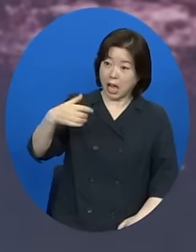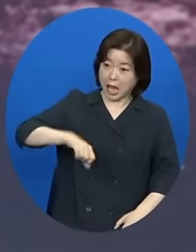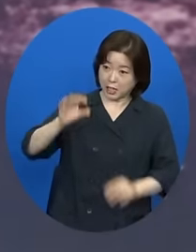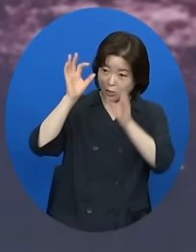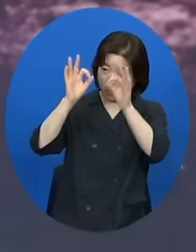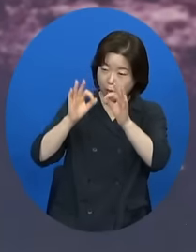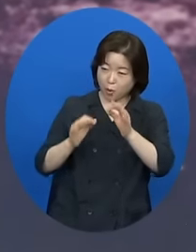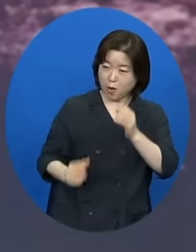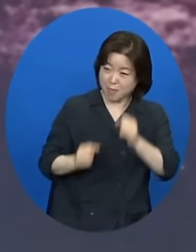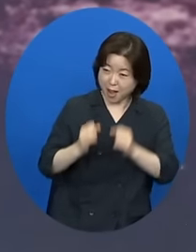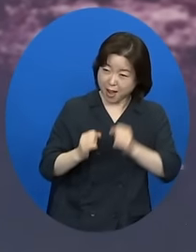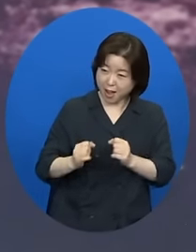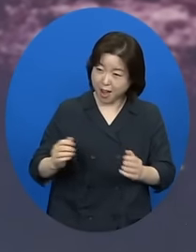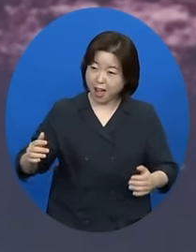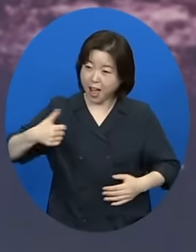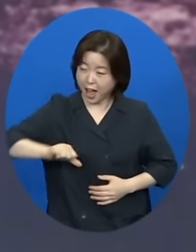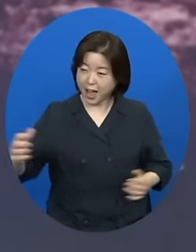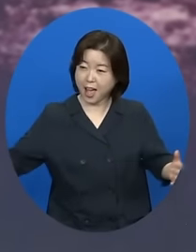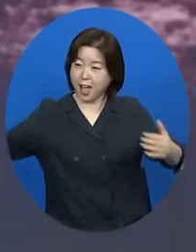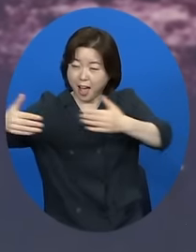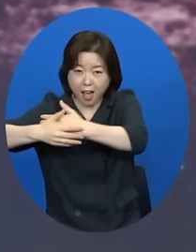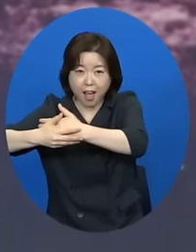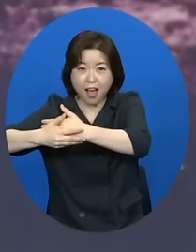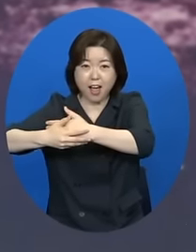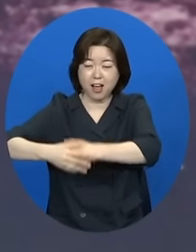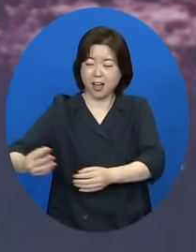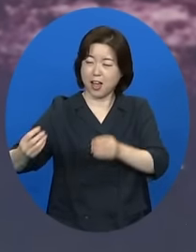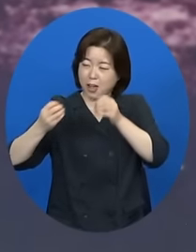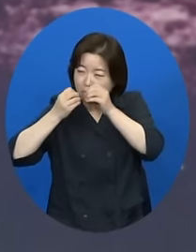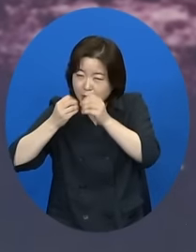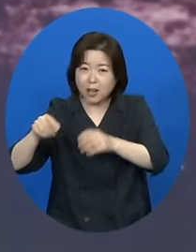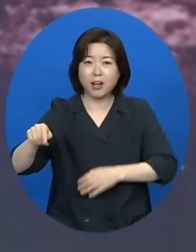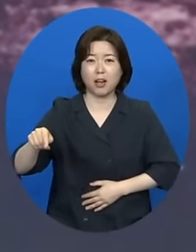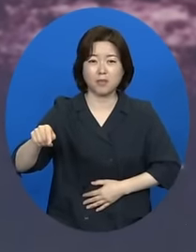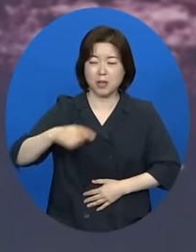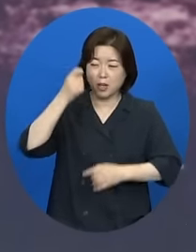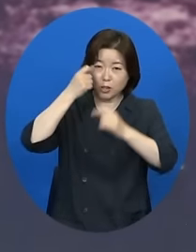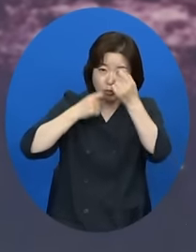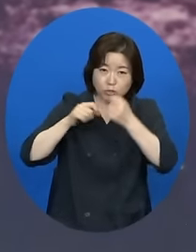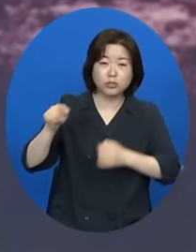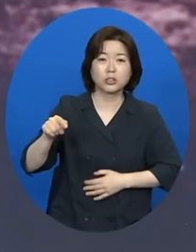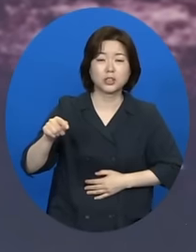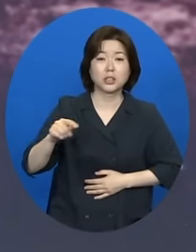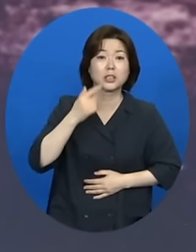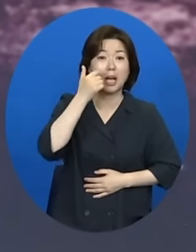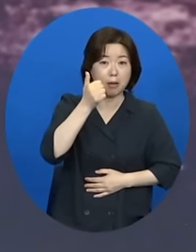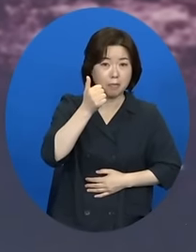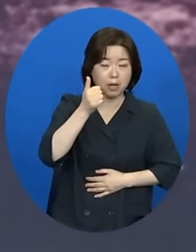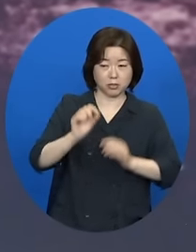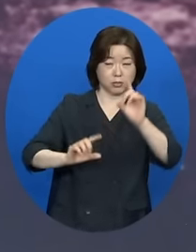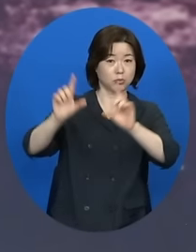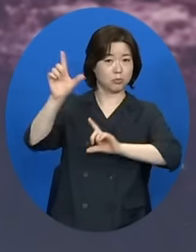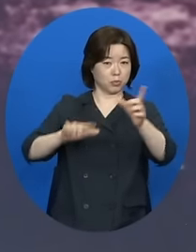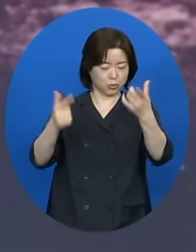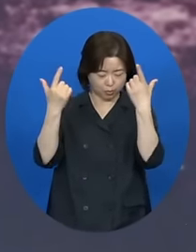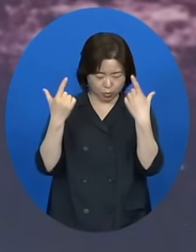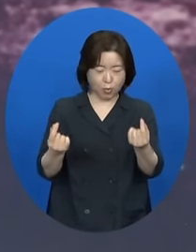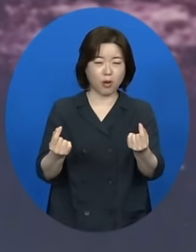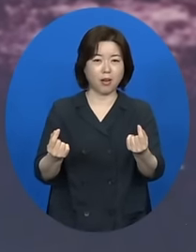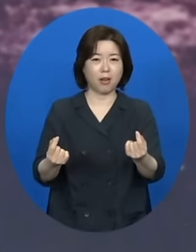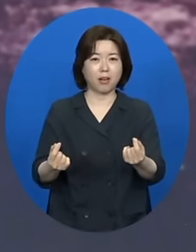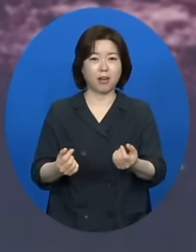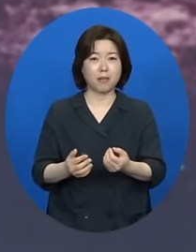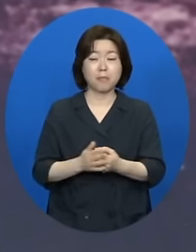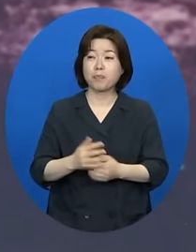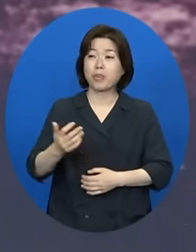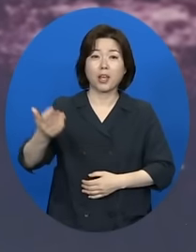아버지가 달려가서 아들을 껴안으며 입맞추며 우는, 너무나 똑같죠. 형의